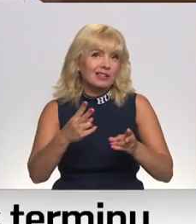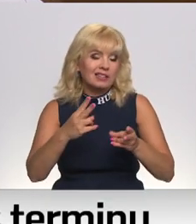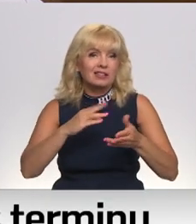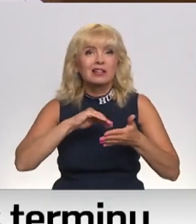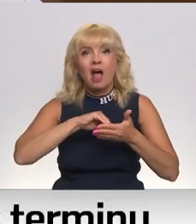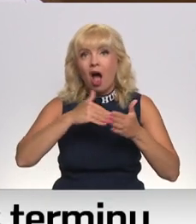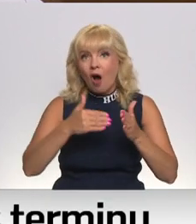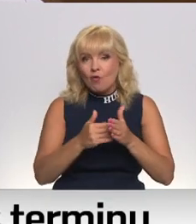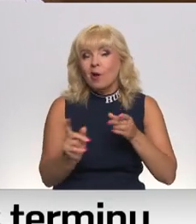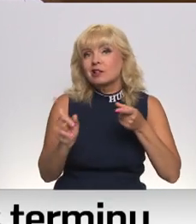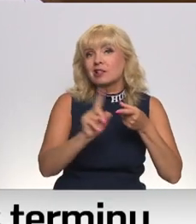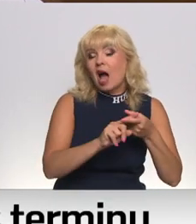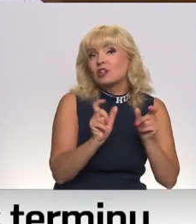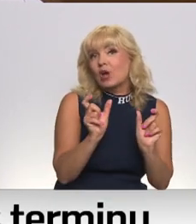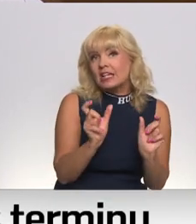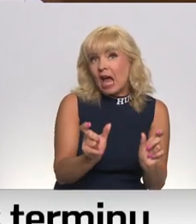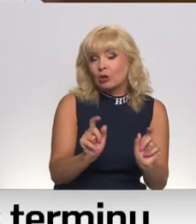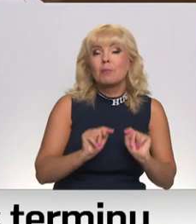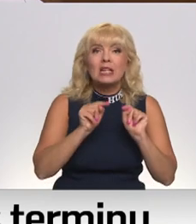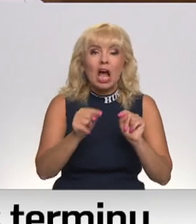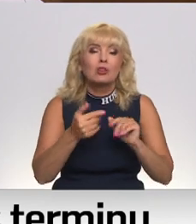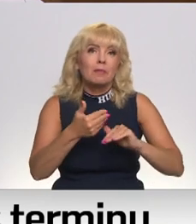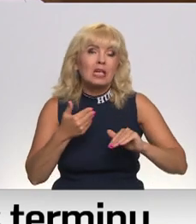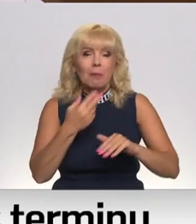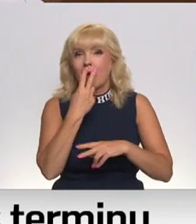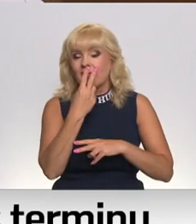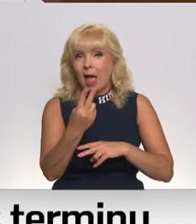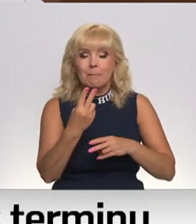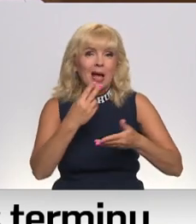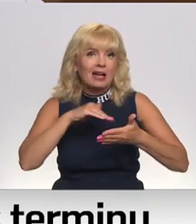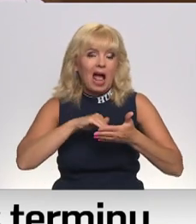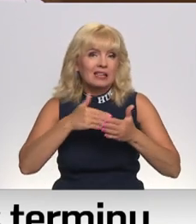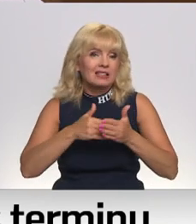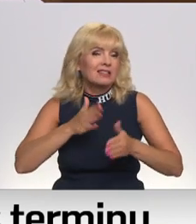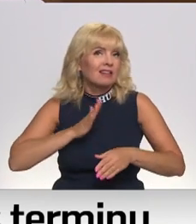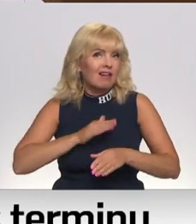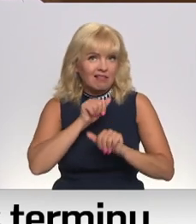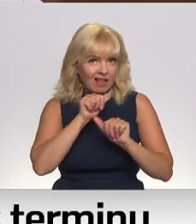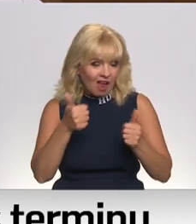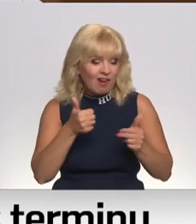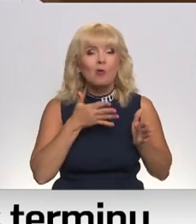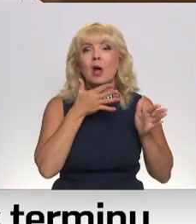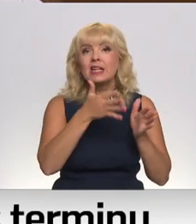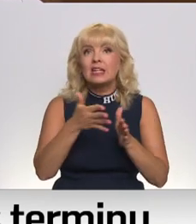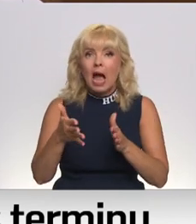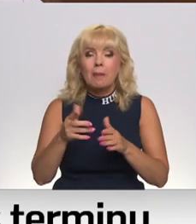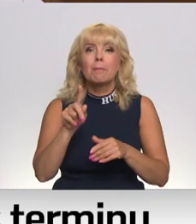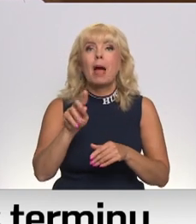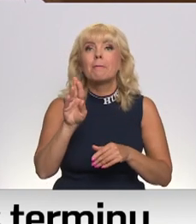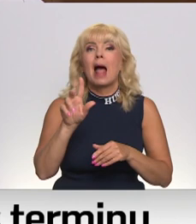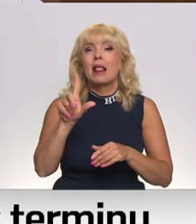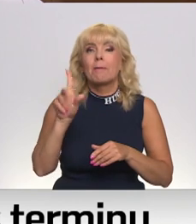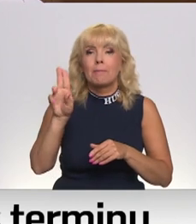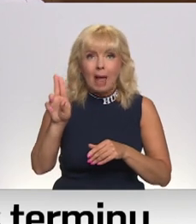saistītie ierobežojumi, iestājās iepriekš neparedzēti apstākļi, kas būtiski ietekmējuši gan PMLP